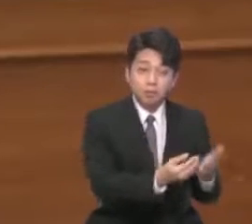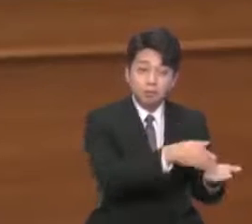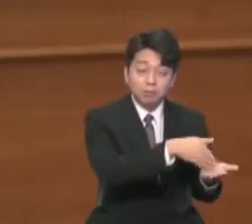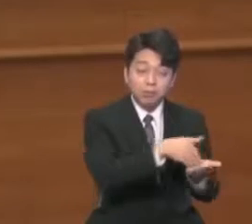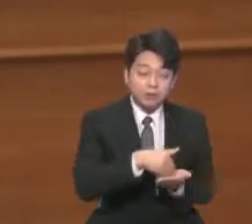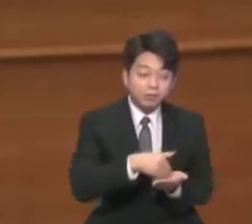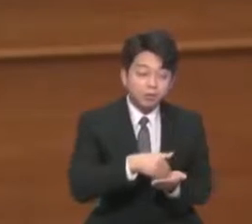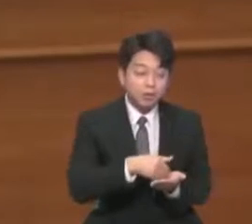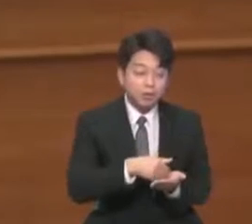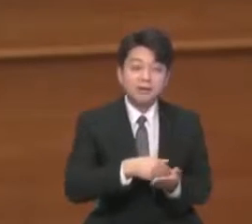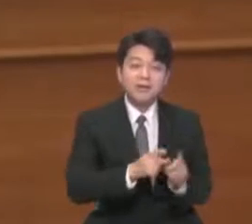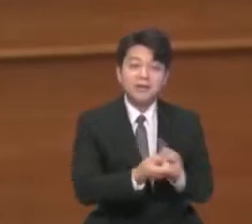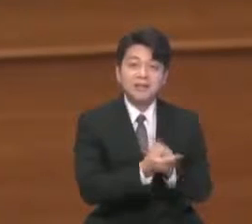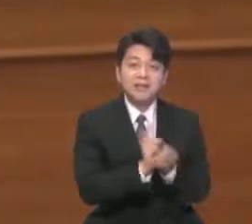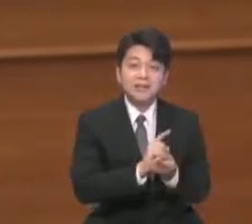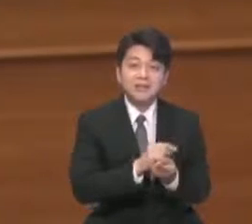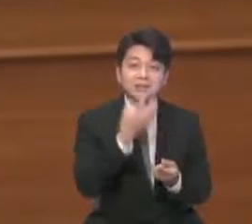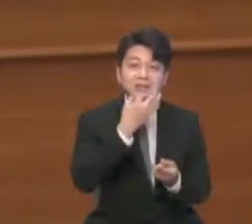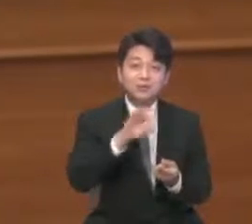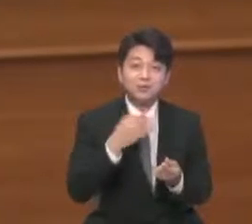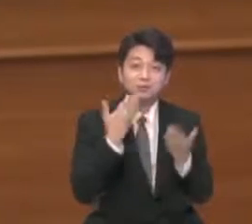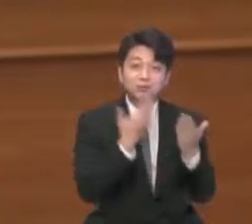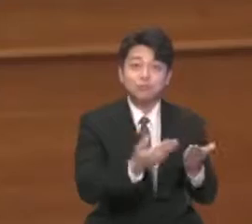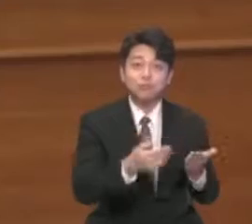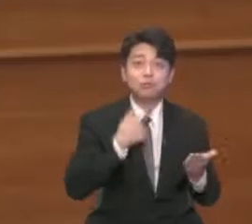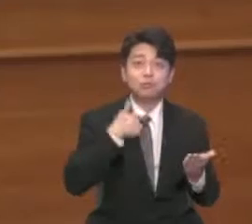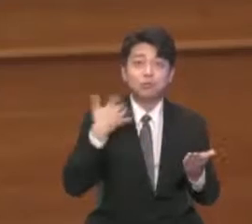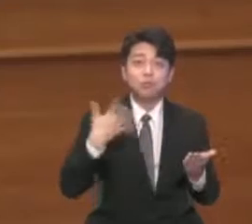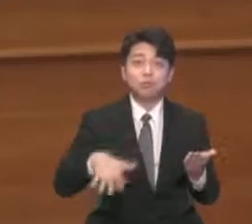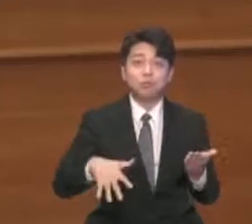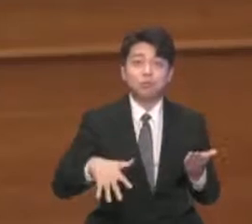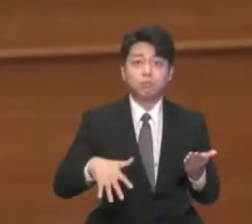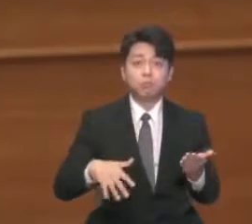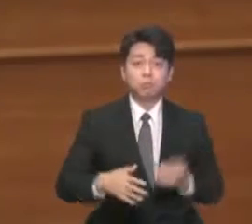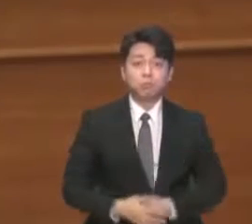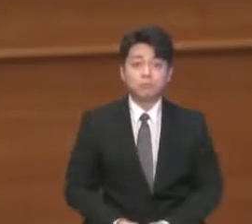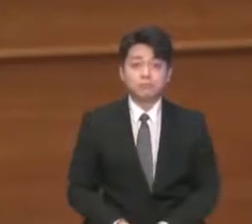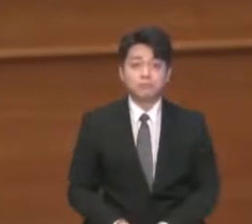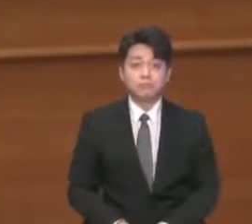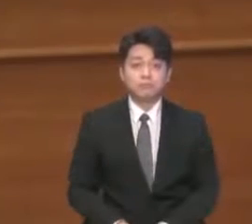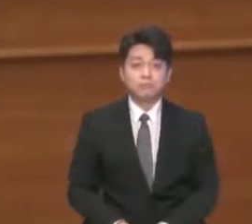거 하는 그런 그 경우는 제가 들어본 바는 없습니다.